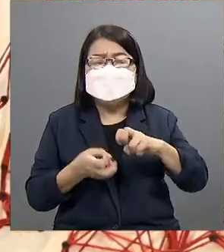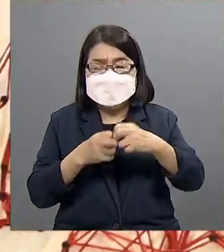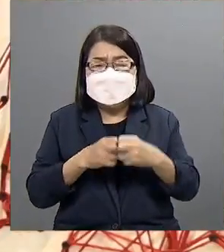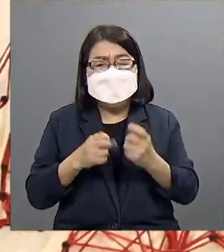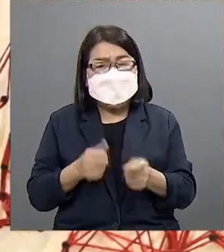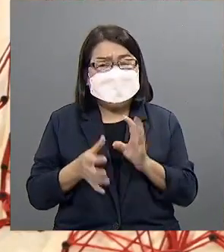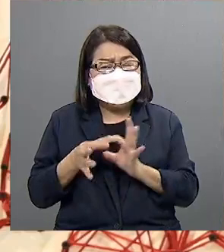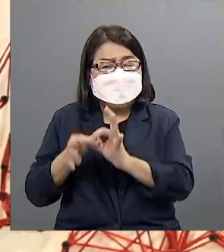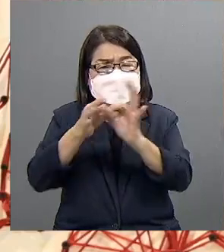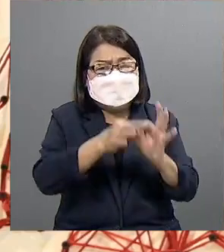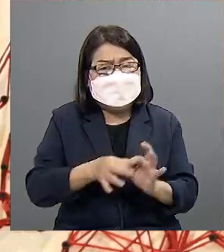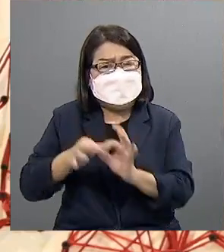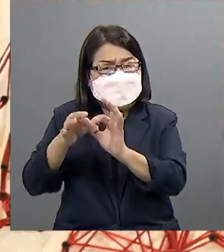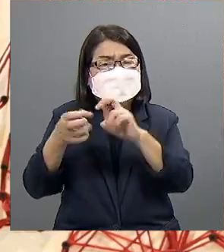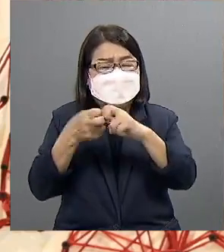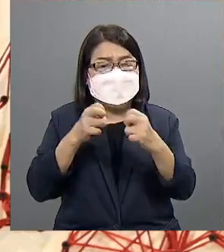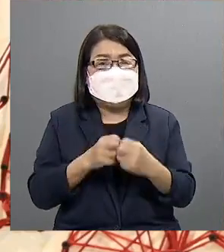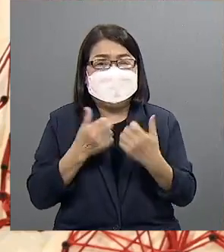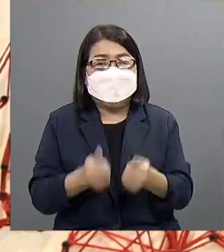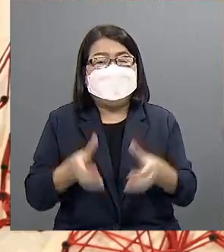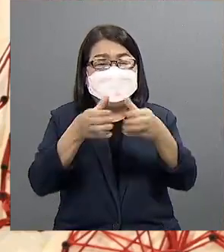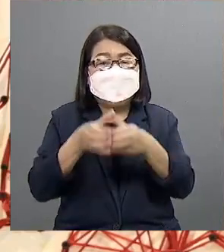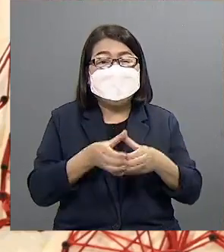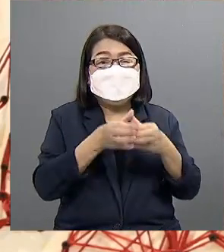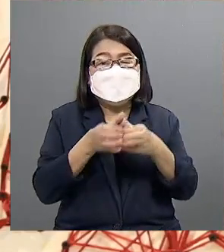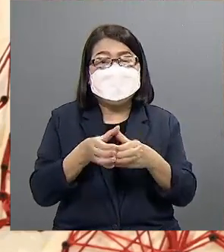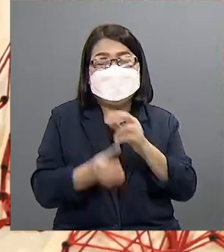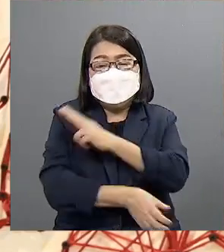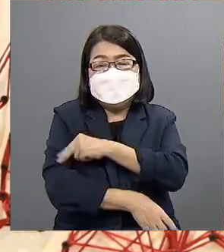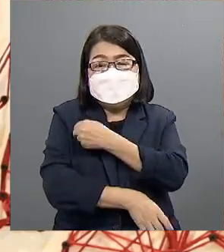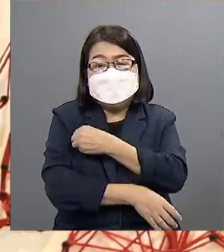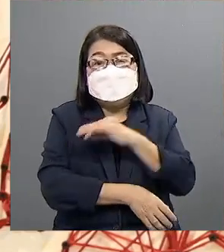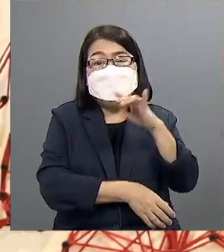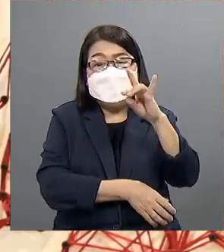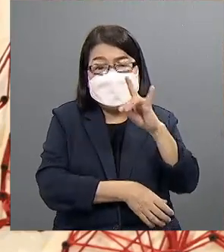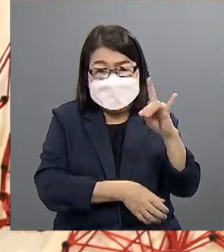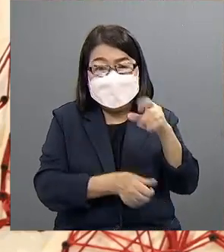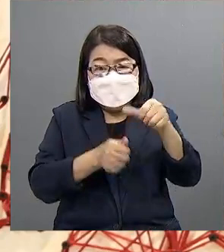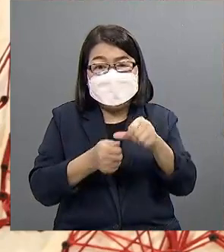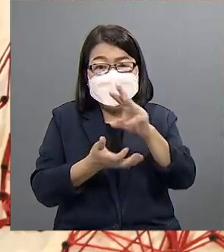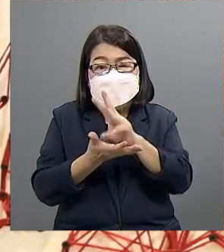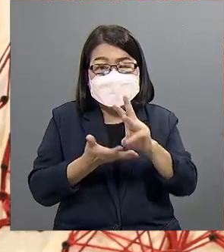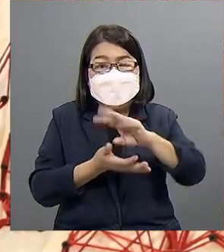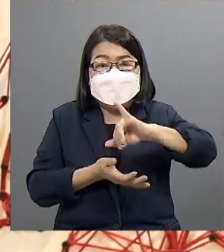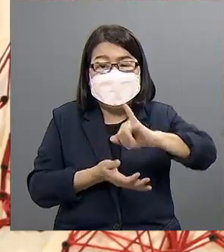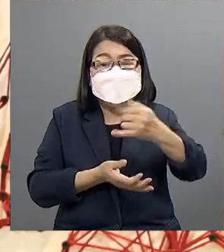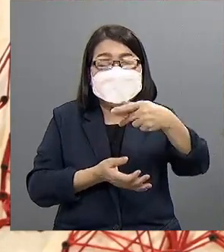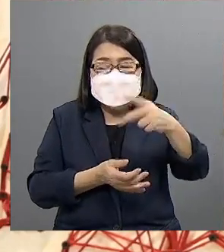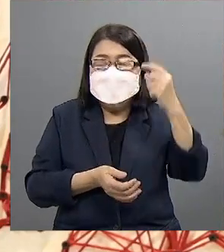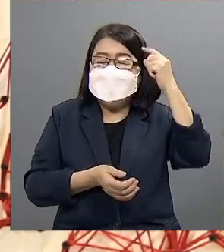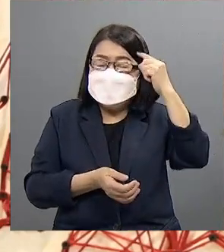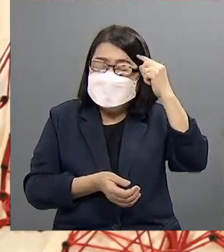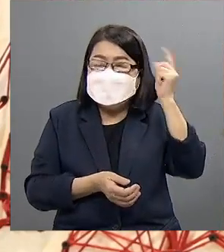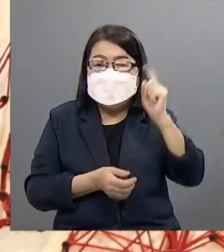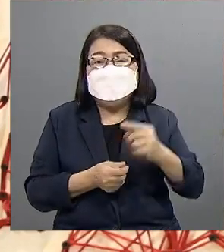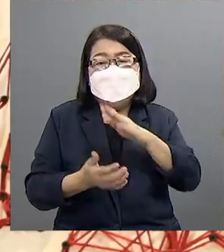ดังนั้นคณะสัตวแพทยศาสตร์ราชวิทยาลัยจุฬาภรณ์ก็เลยมีแนวทางในการที่จะทำอย่